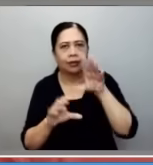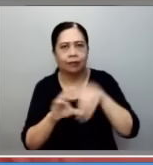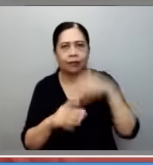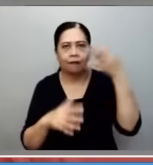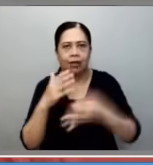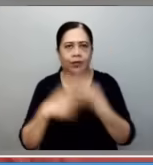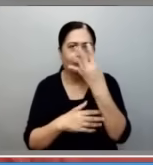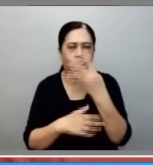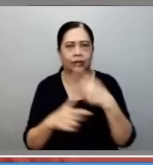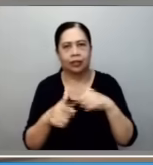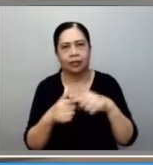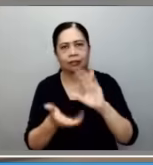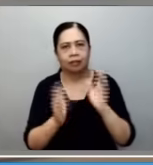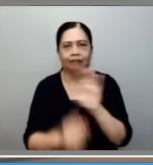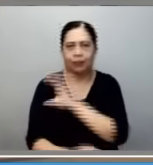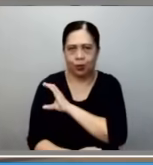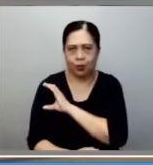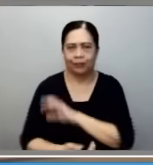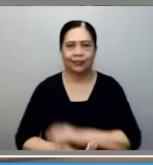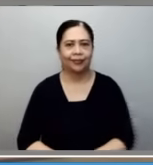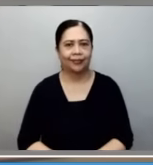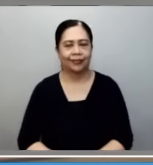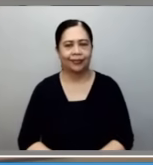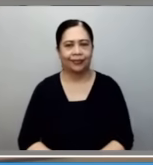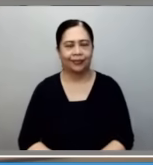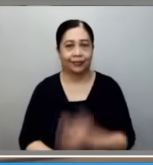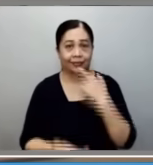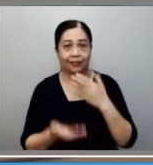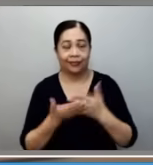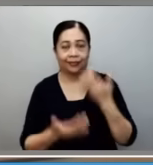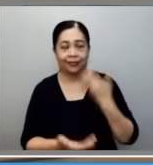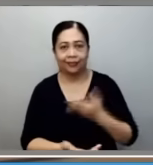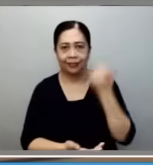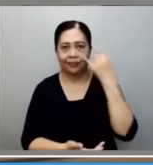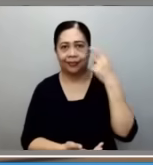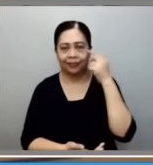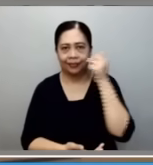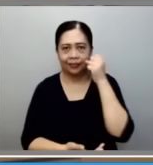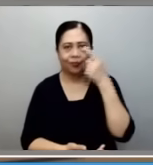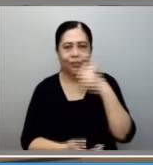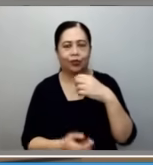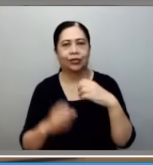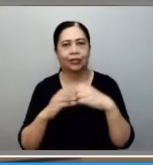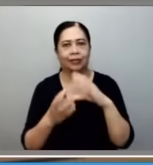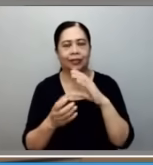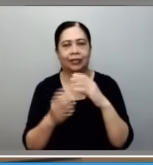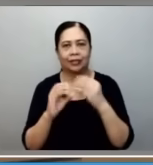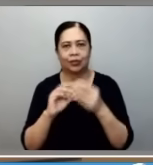makapag-champion sa NCAA. JP Soriano, nagbabalita para sa GMA Integrated